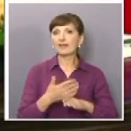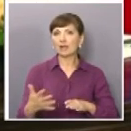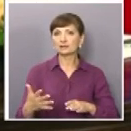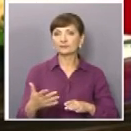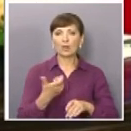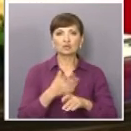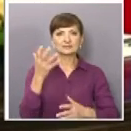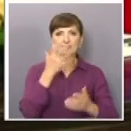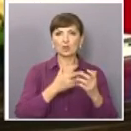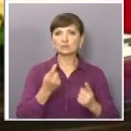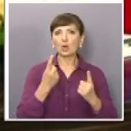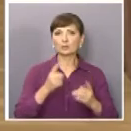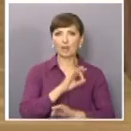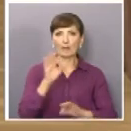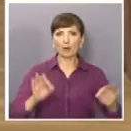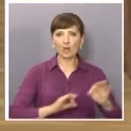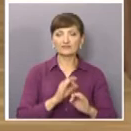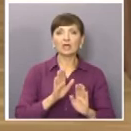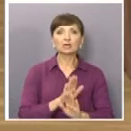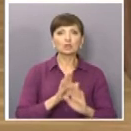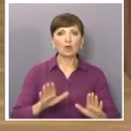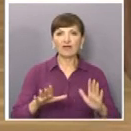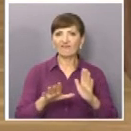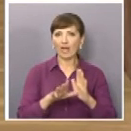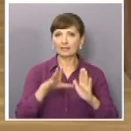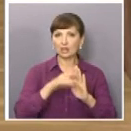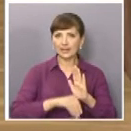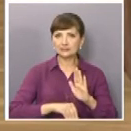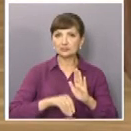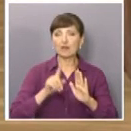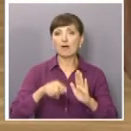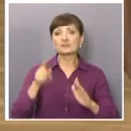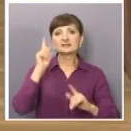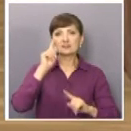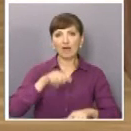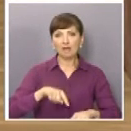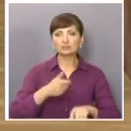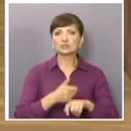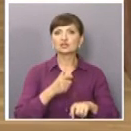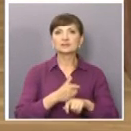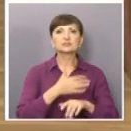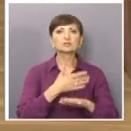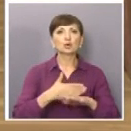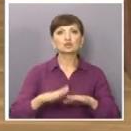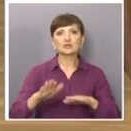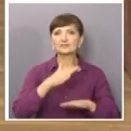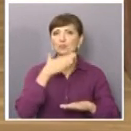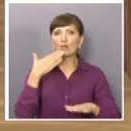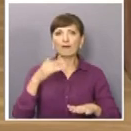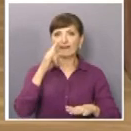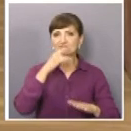очень серьезных крупных проектов, и не только в энергетике, а мы с вами знаем, что значительная часть казахстанской